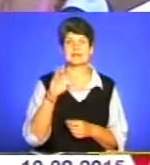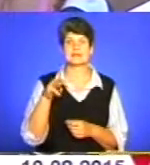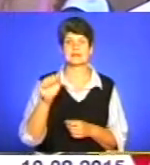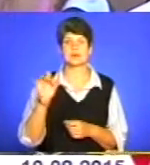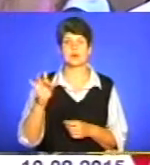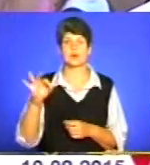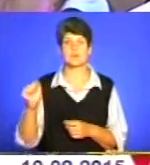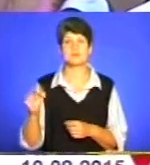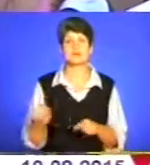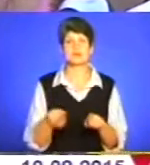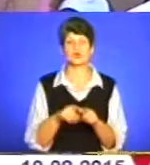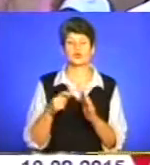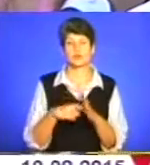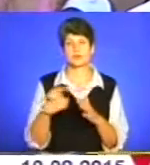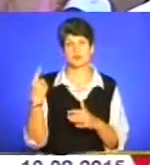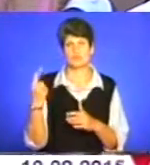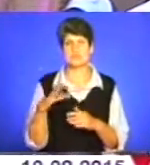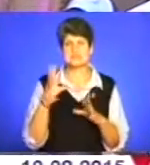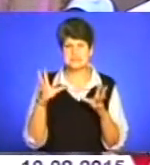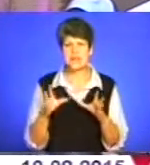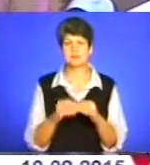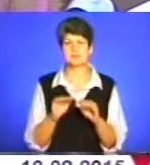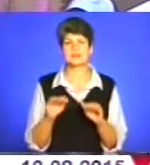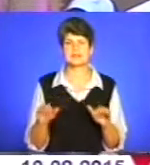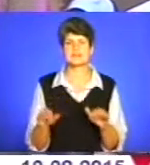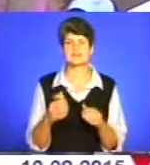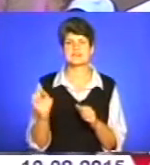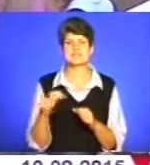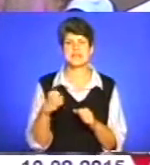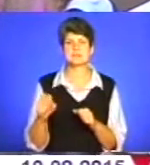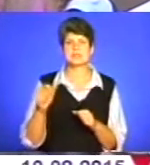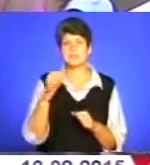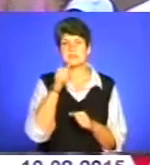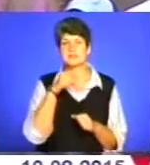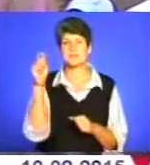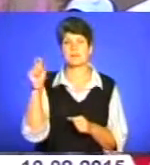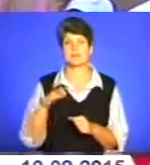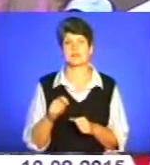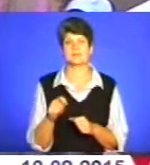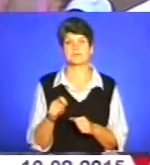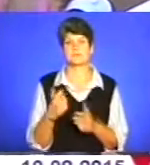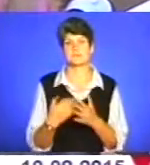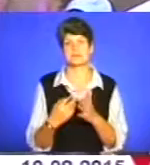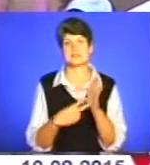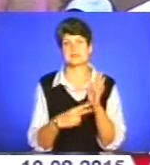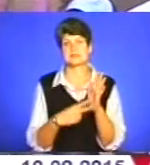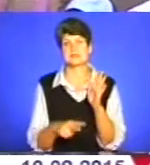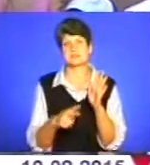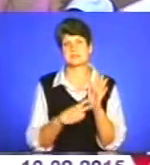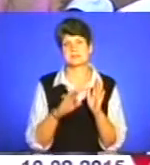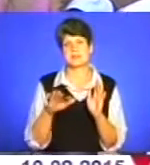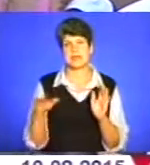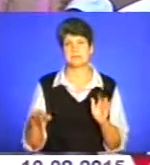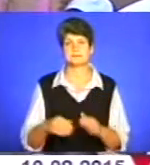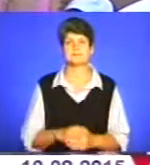із Донецької області. Загалом таких дітей у нас в серпні місяці прибуде на оздоровлення відпочинок близько 77 дітей.